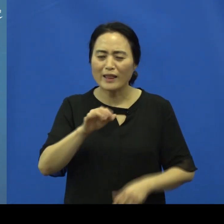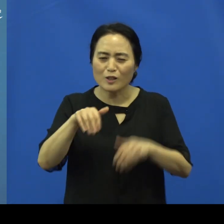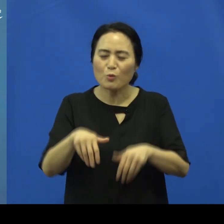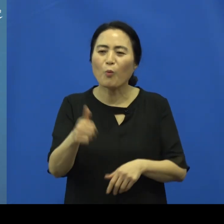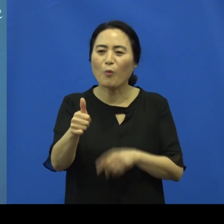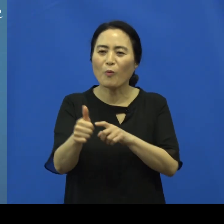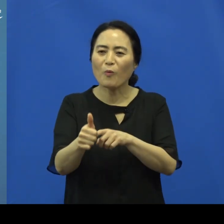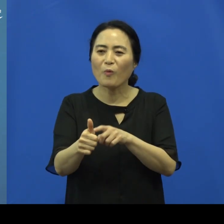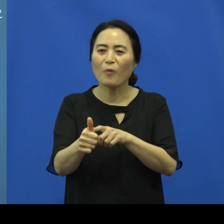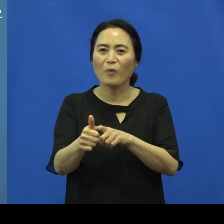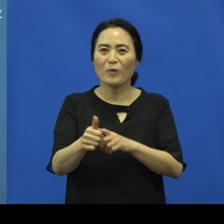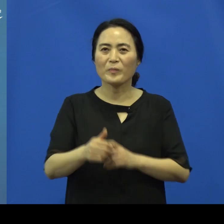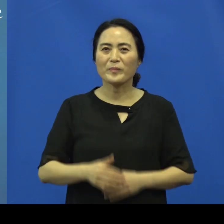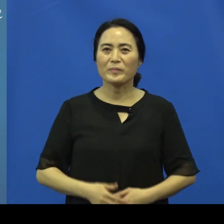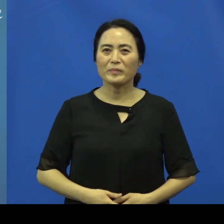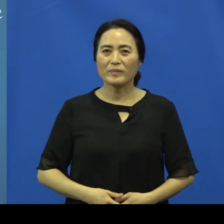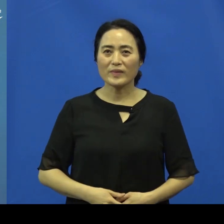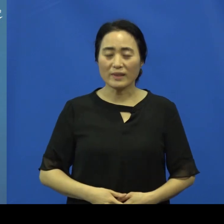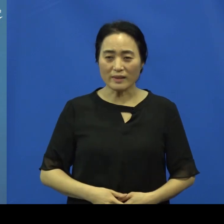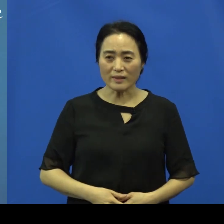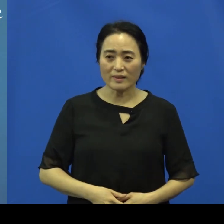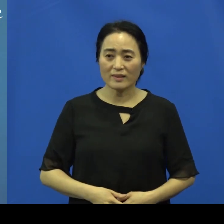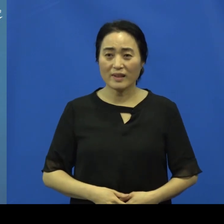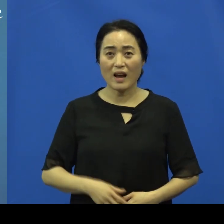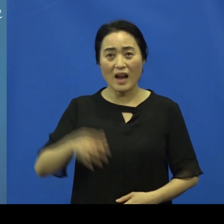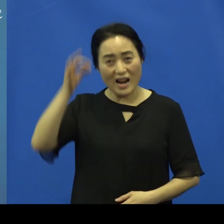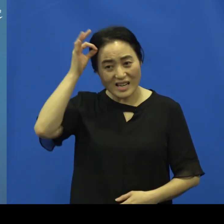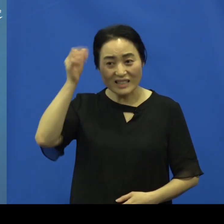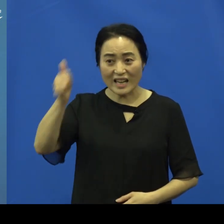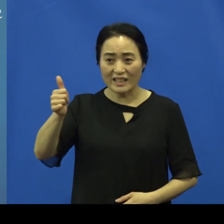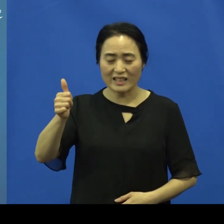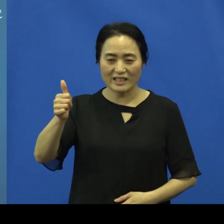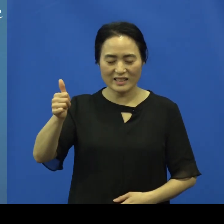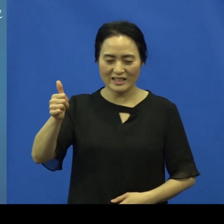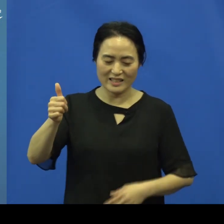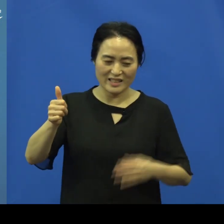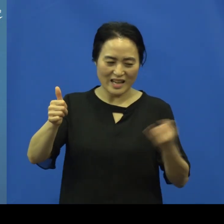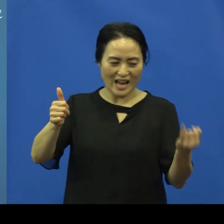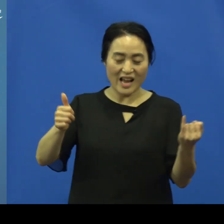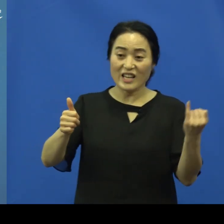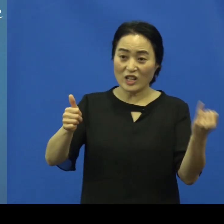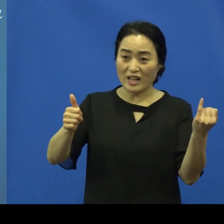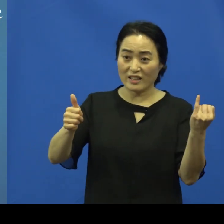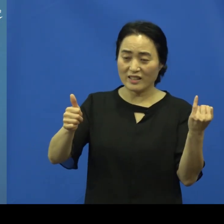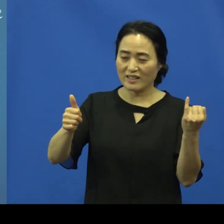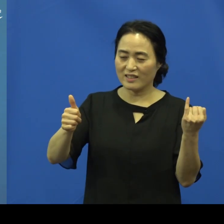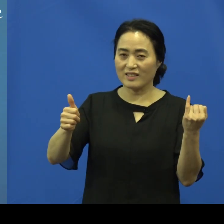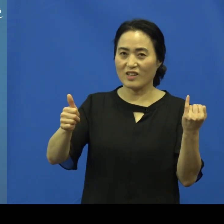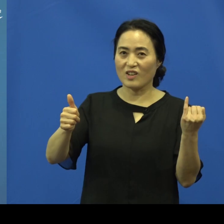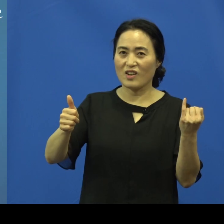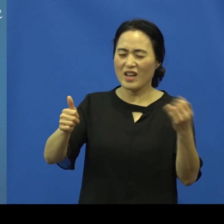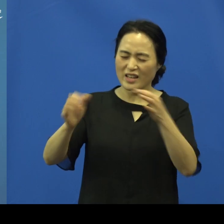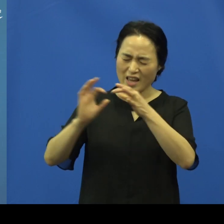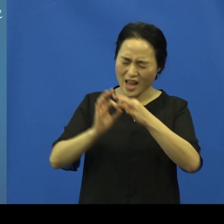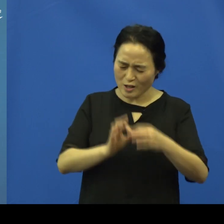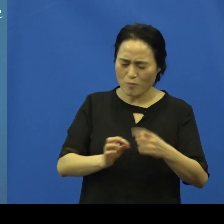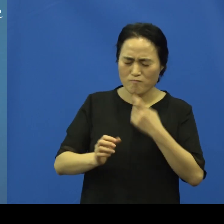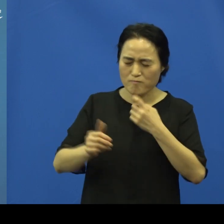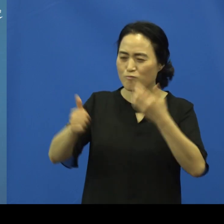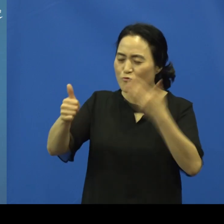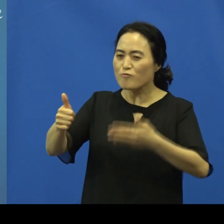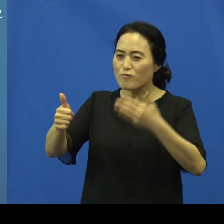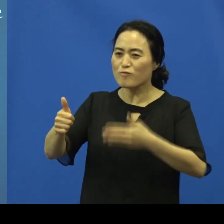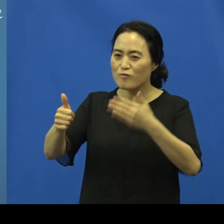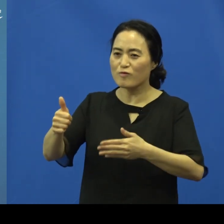나옵니다만은, 그러나 그녀는 포기하지 않아요. 그래서 마침내 엘리사는 그녀의 요구에 민감하게 반응하고